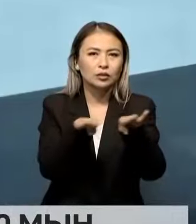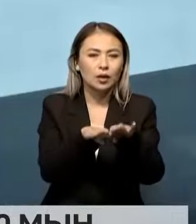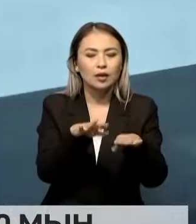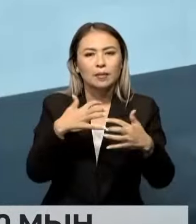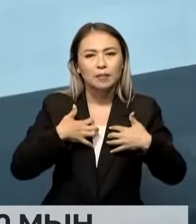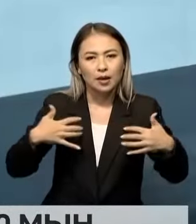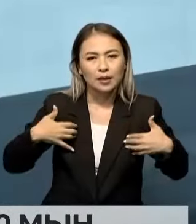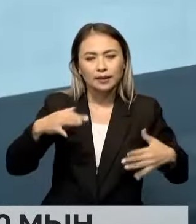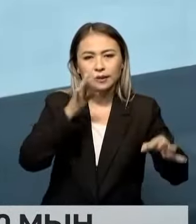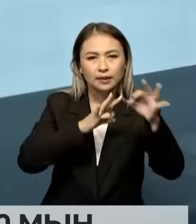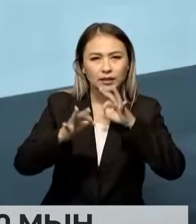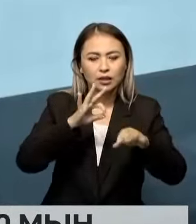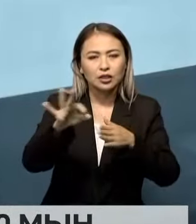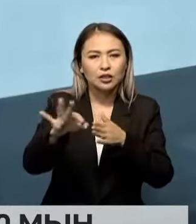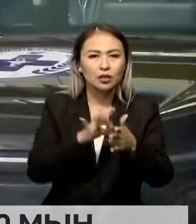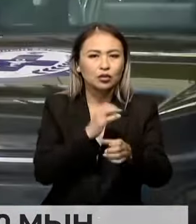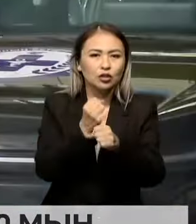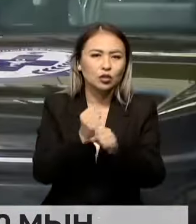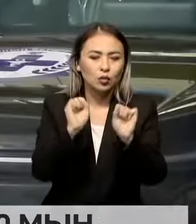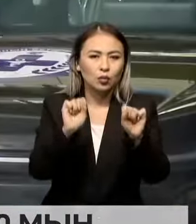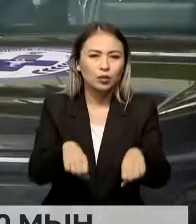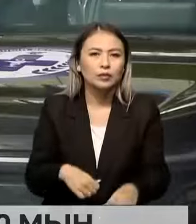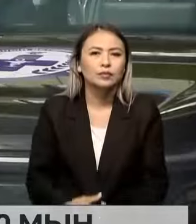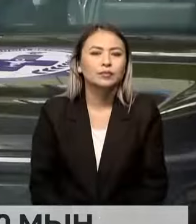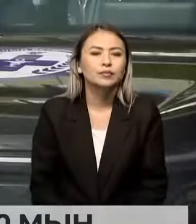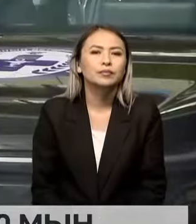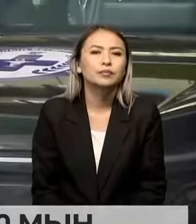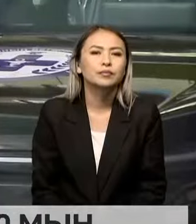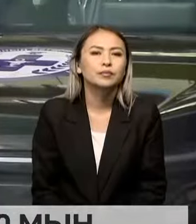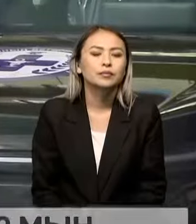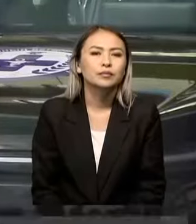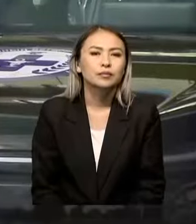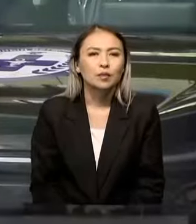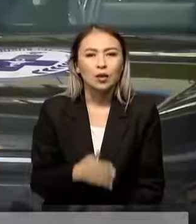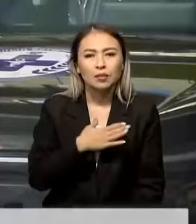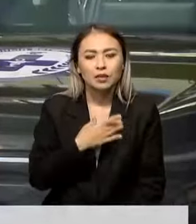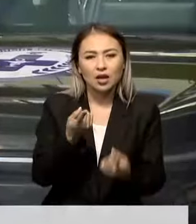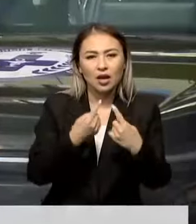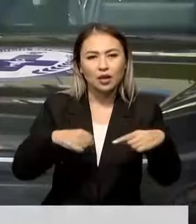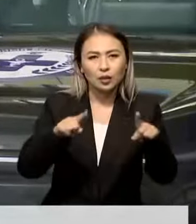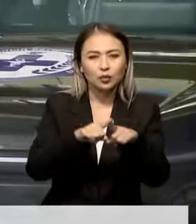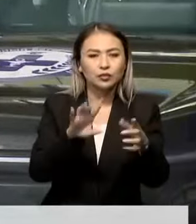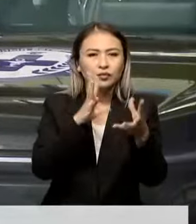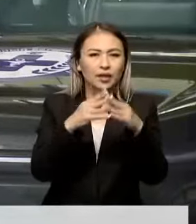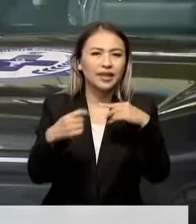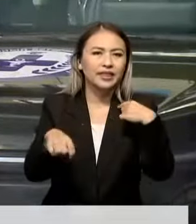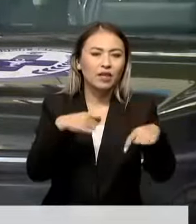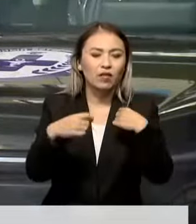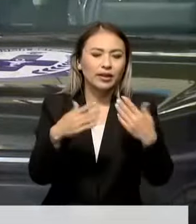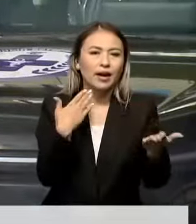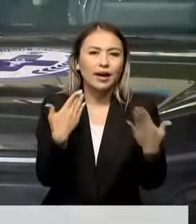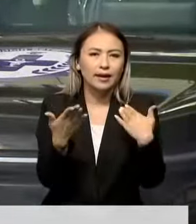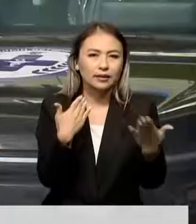жұмысын тиімді әрі жедел жасауға мүмкіндік береді. Біздің районда өте көп отгонный участоктер бар. Тау орманы арасы